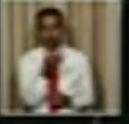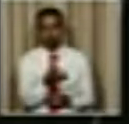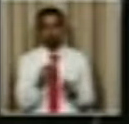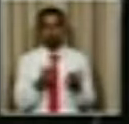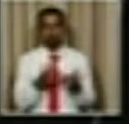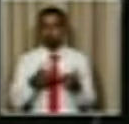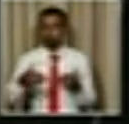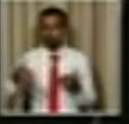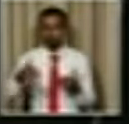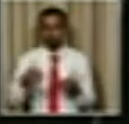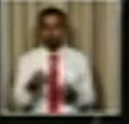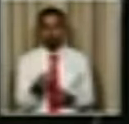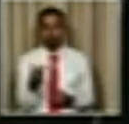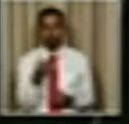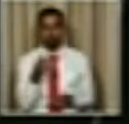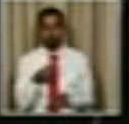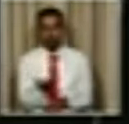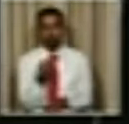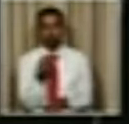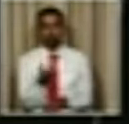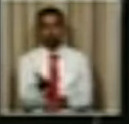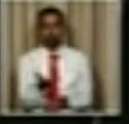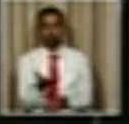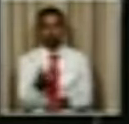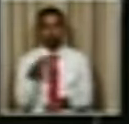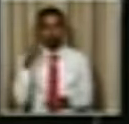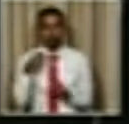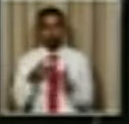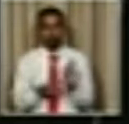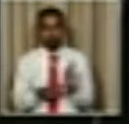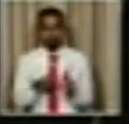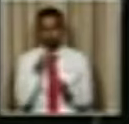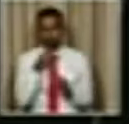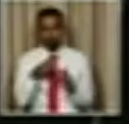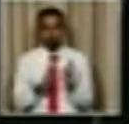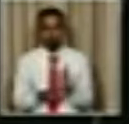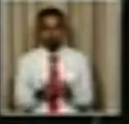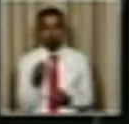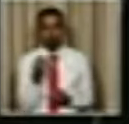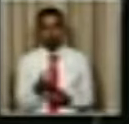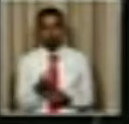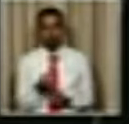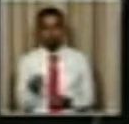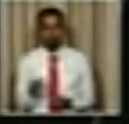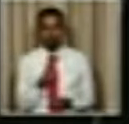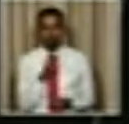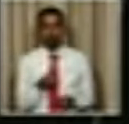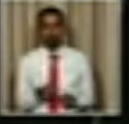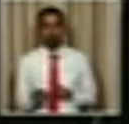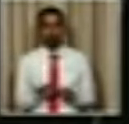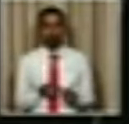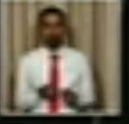දක්වා හිරේ ඇරියත් තුන් වේලම කන්න දෙන්න ඕනේ. ලයිට් බිල, වතුර බිල මේ ඔක්කොම දෙන්න ඕනේ. හැබැයි මේ කියන විදිහට